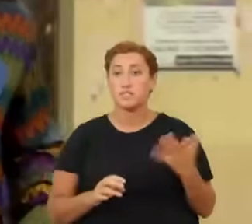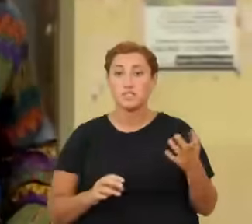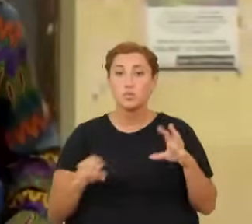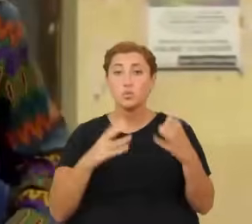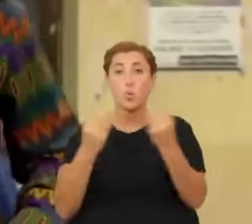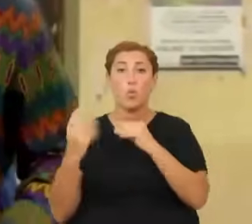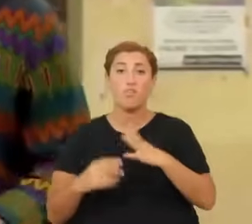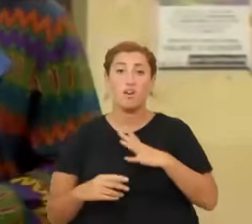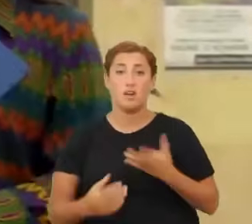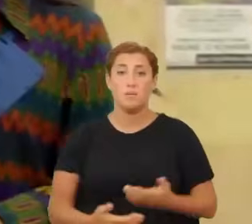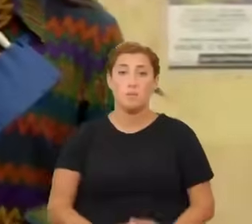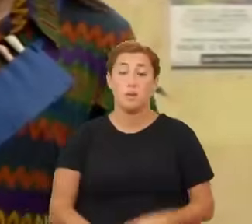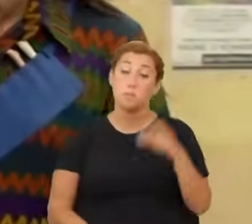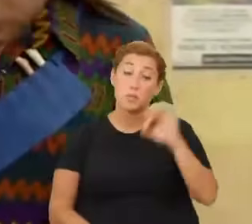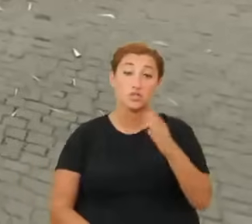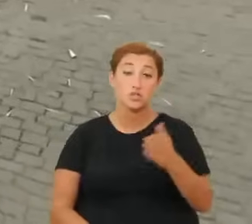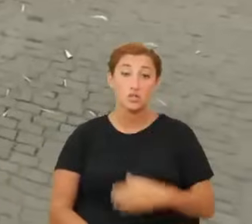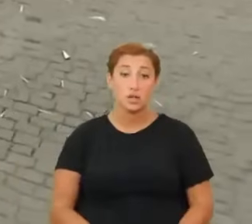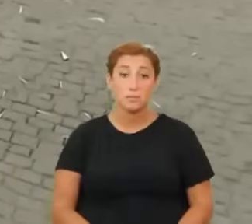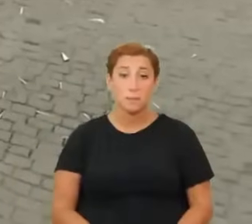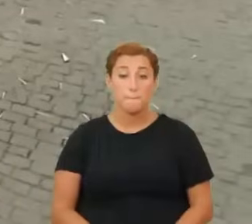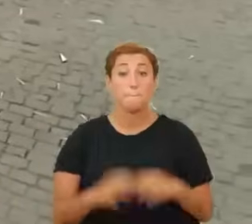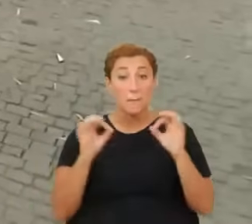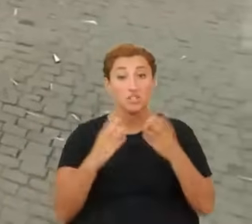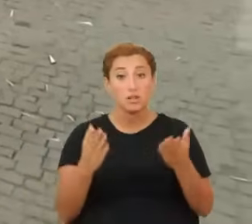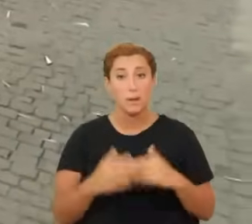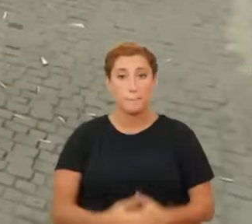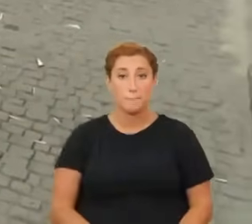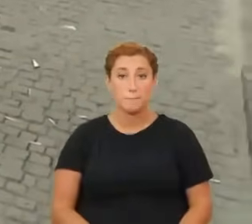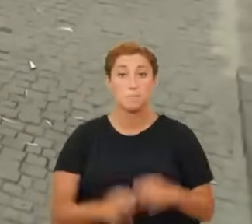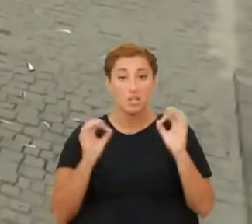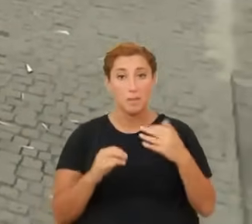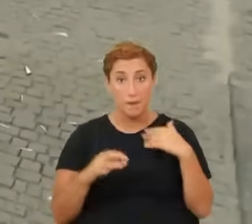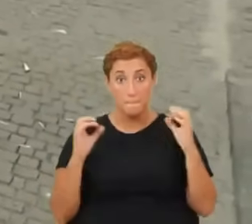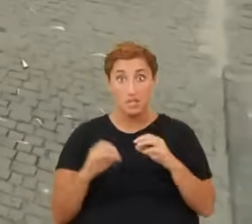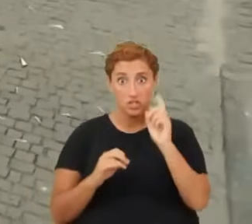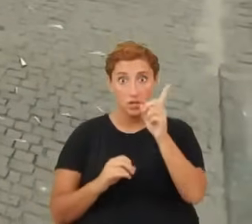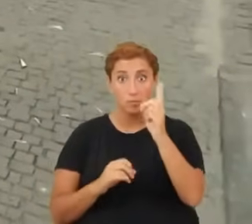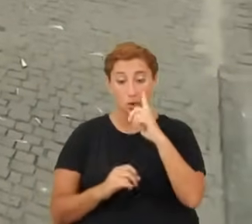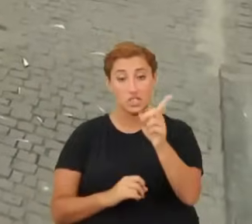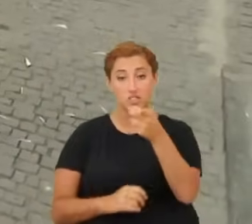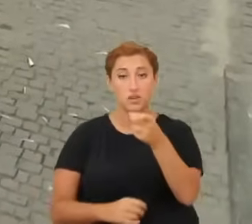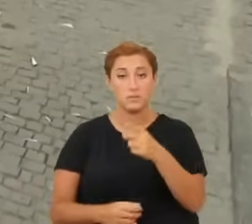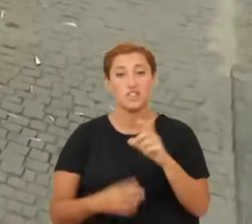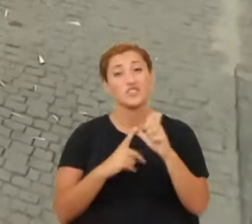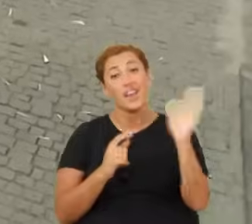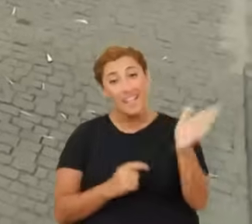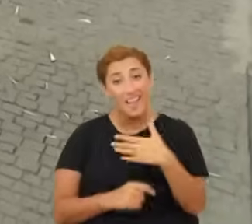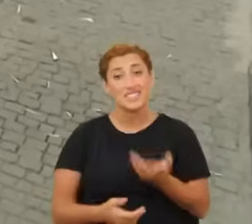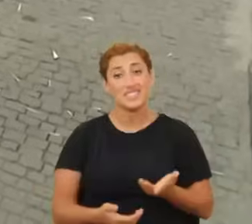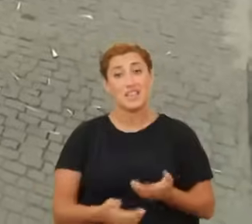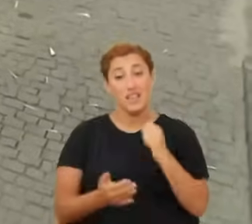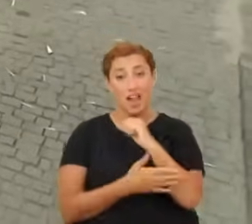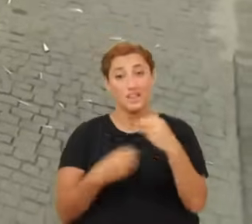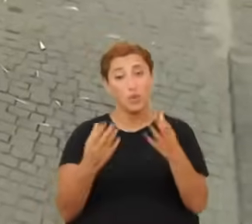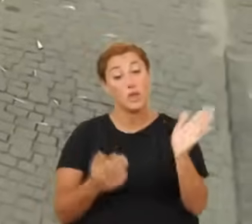toplayacağım? Çok var ama ya. Başla. Başla. Başla, ben başlayacağım sana. Ben sana başlayacağım. Hadi Şahin, yardım başlayacağım.